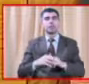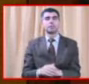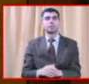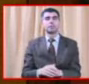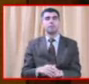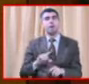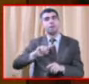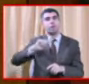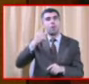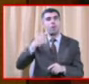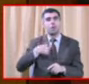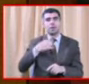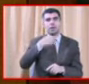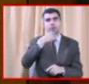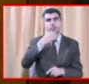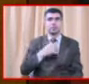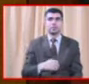البداية